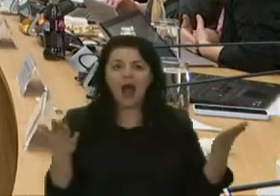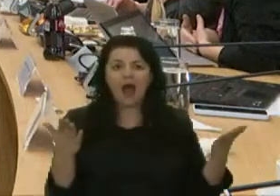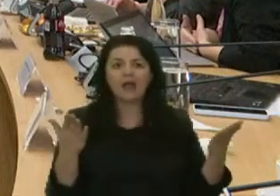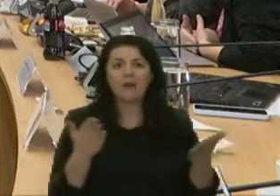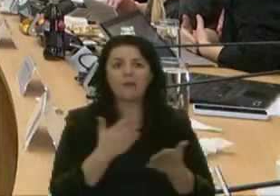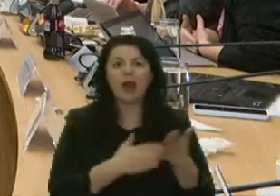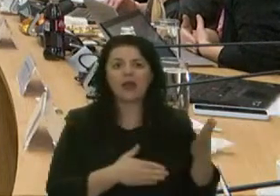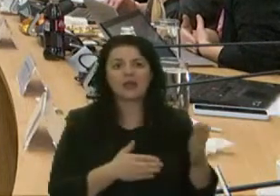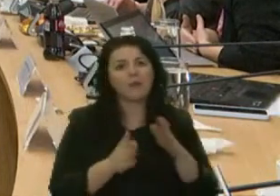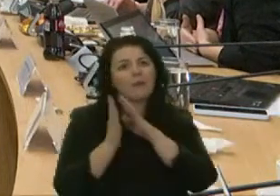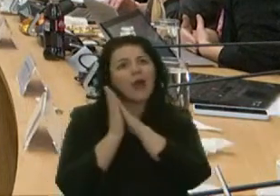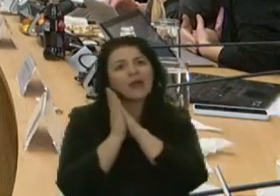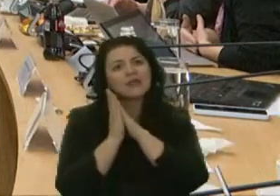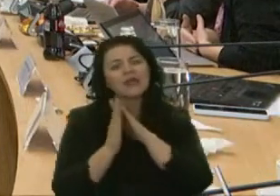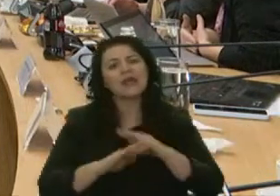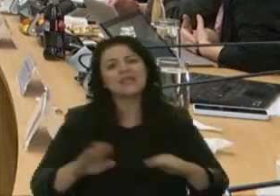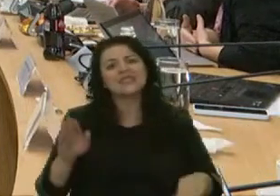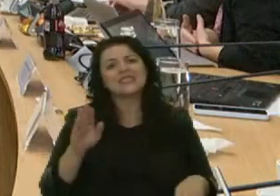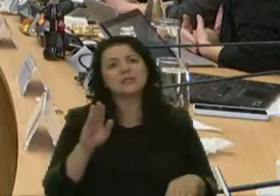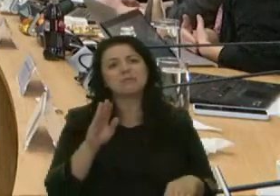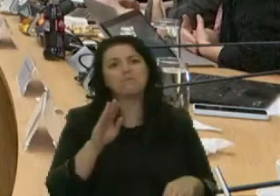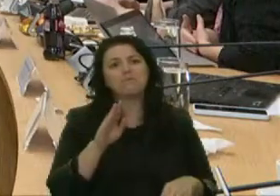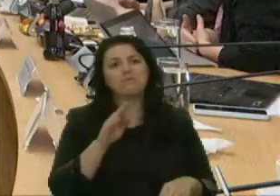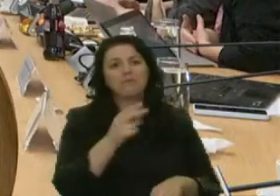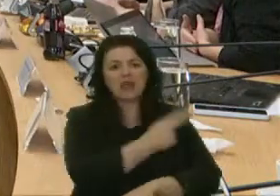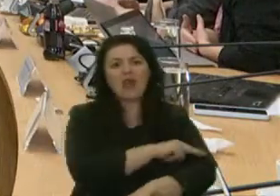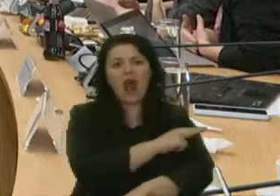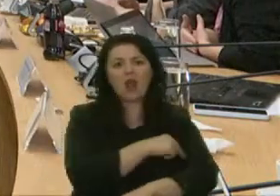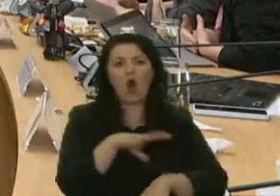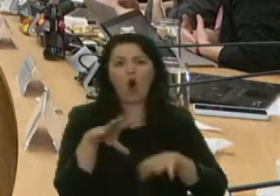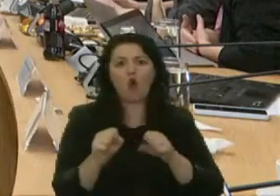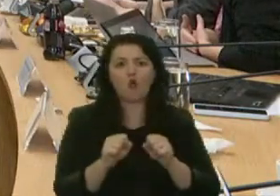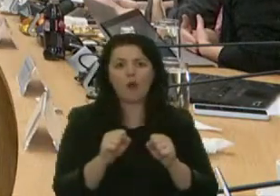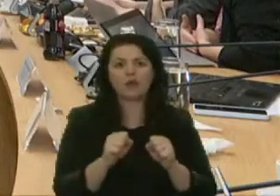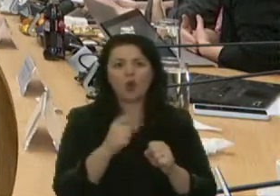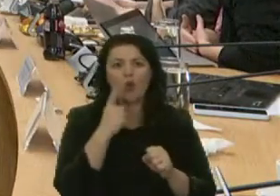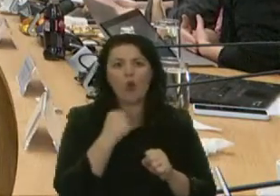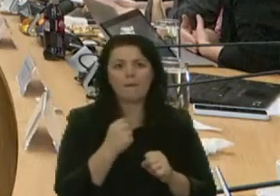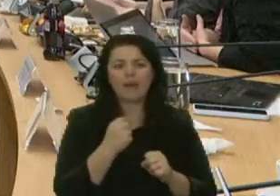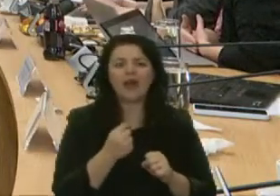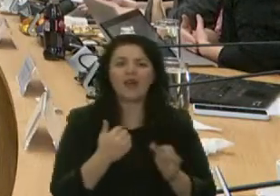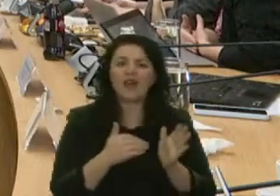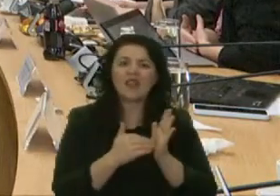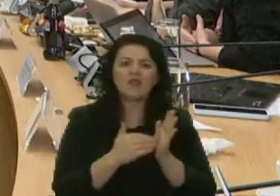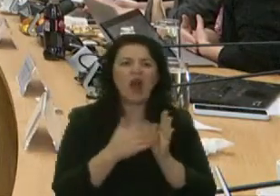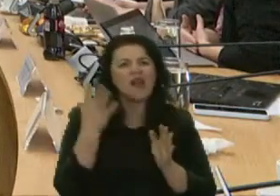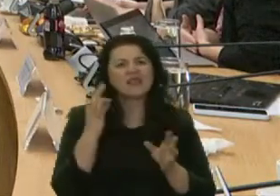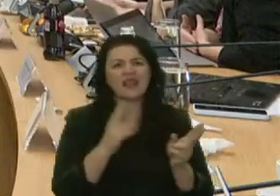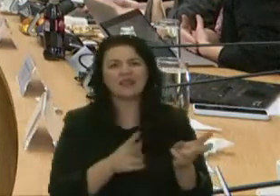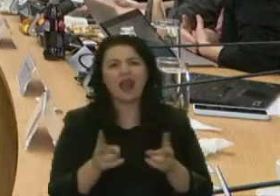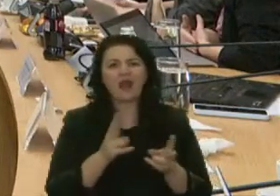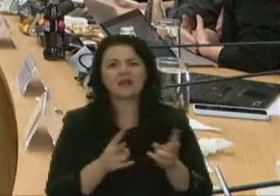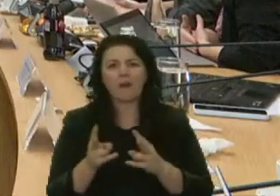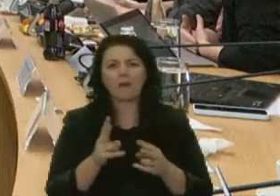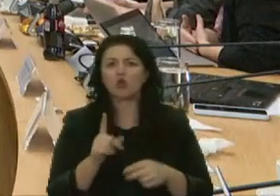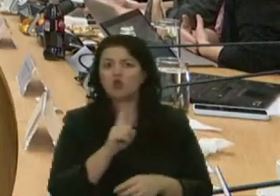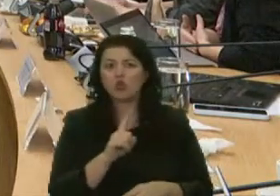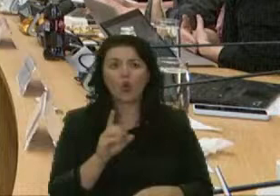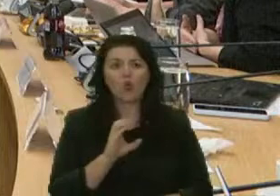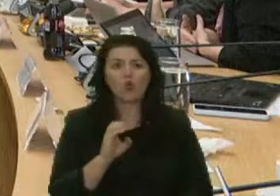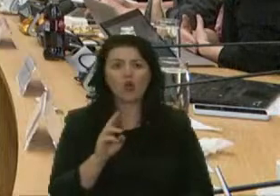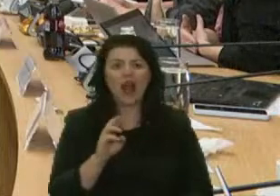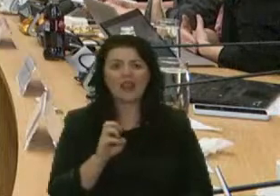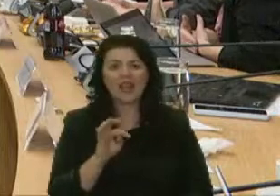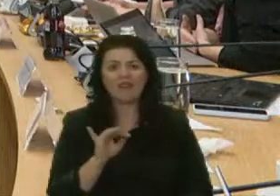din paturile de spital sunt ocupate de oameni care ar avea nevoie de altfel de tratament și nu curativ